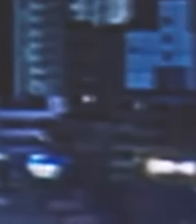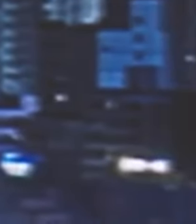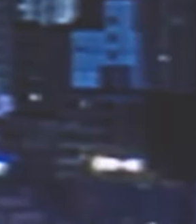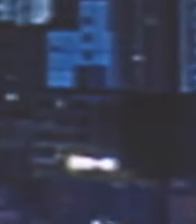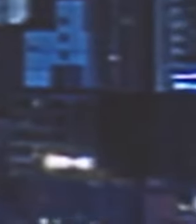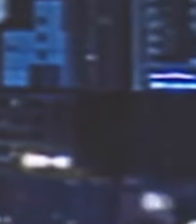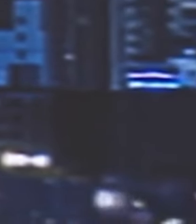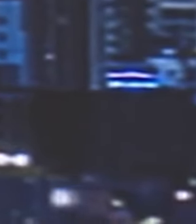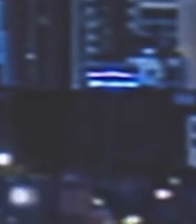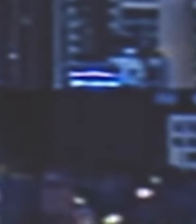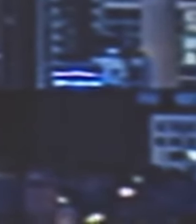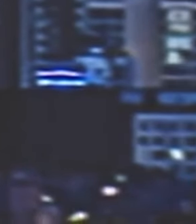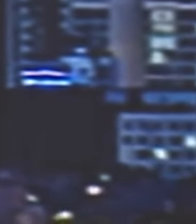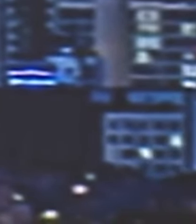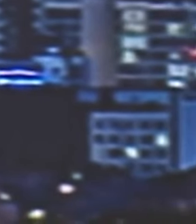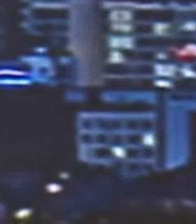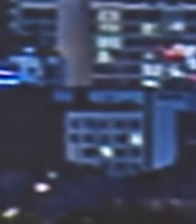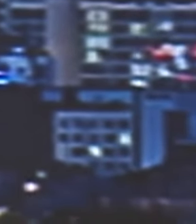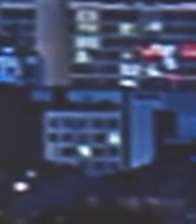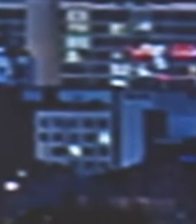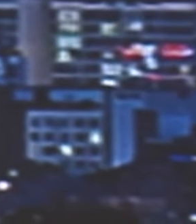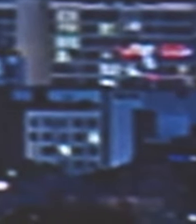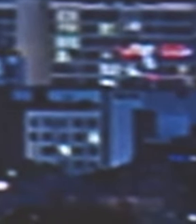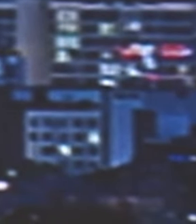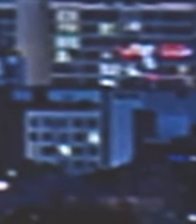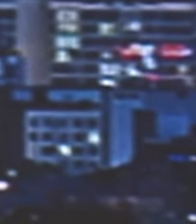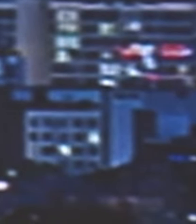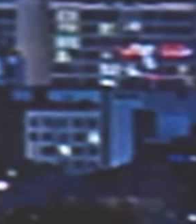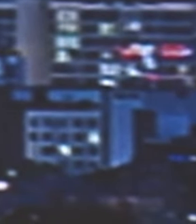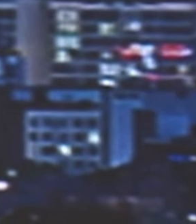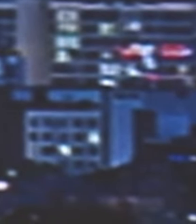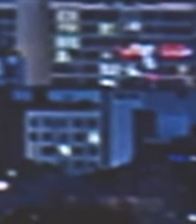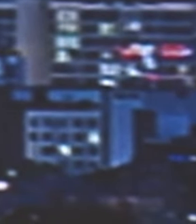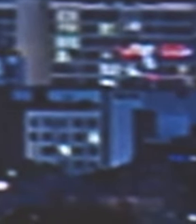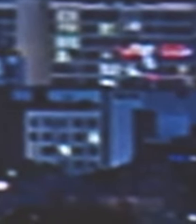저녁 6시 50분 뉴스룸에서 뵙겠습니다 l